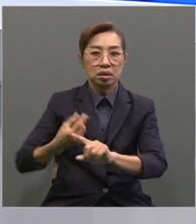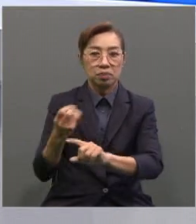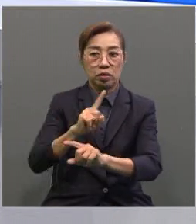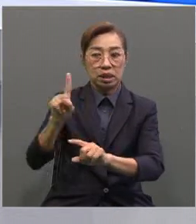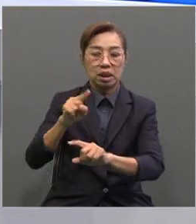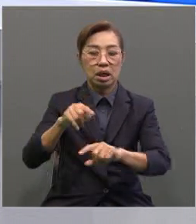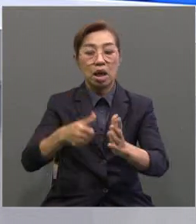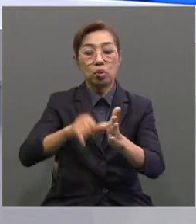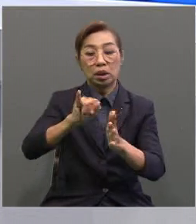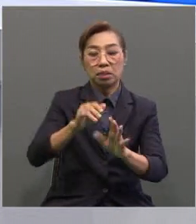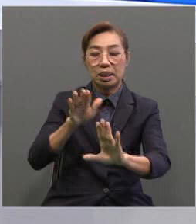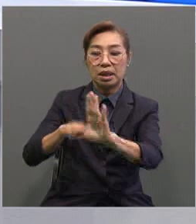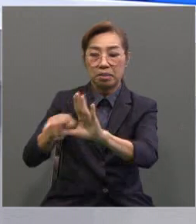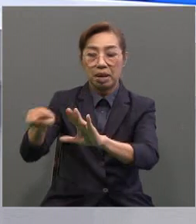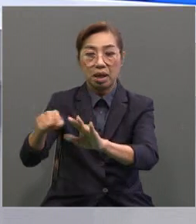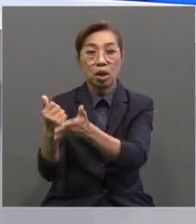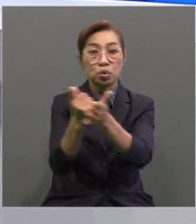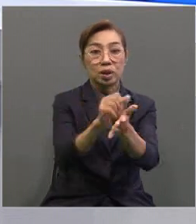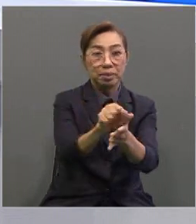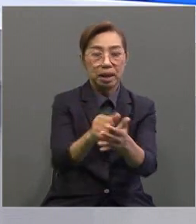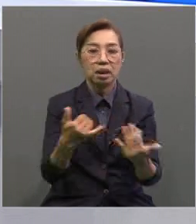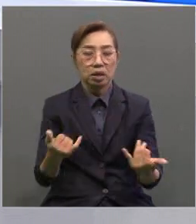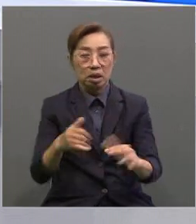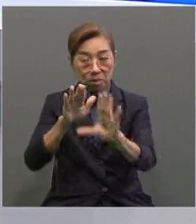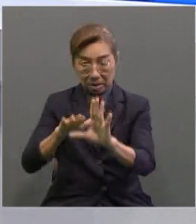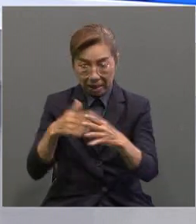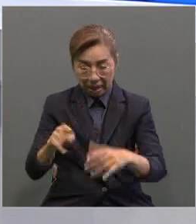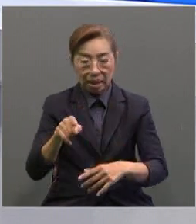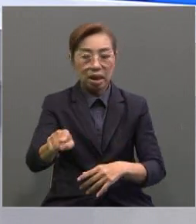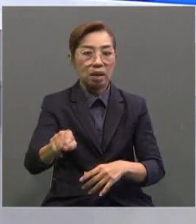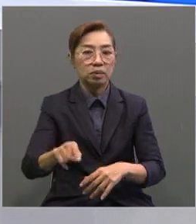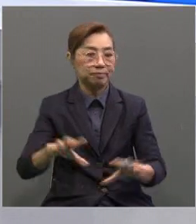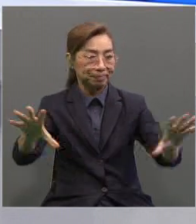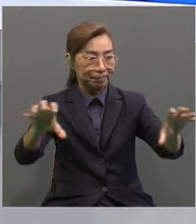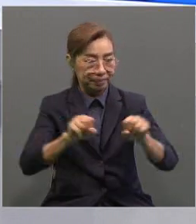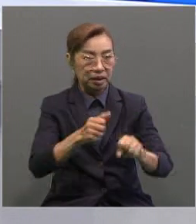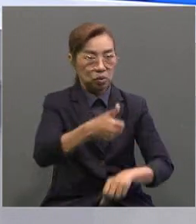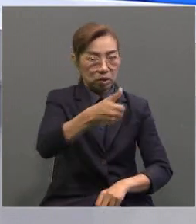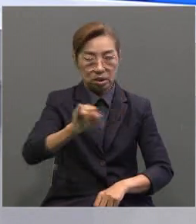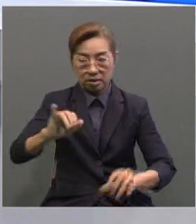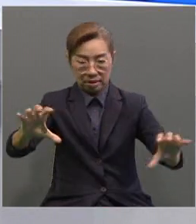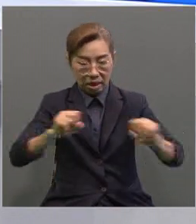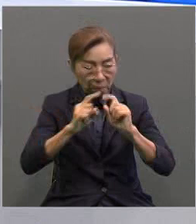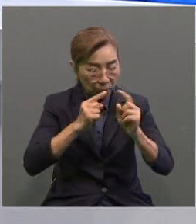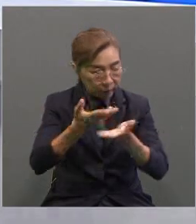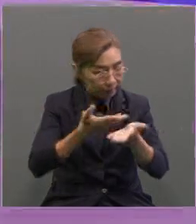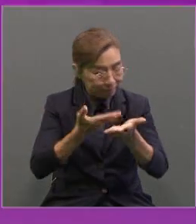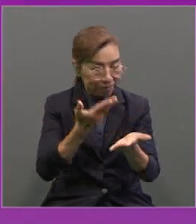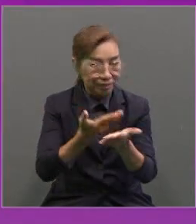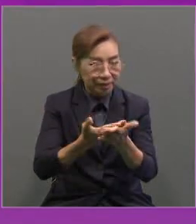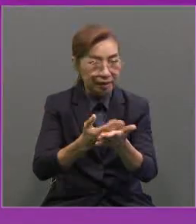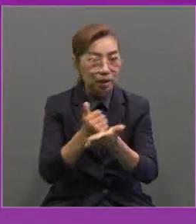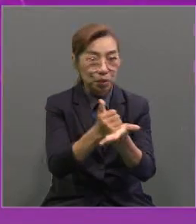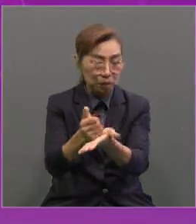ของการเจรจาไกล่เกลี่ยกันระหว่างลูกหนี้กับเจ้าหนี้นั่นเองนะคะล่าสุดทางคณะรัฐมนตรีก็มีมาตรการแก้หนี้ทั้ง